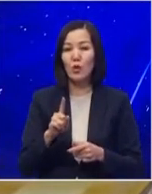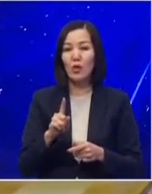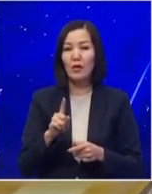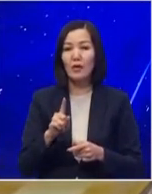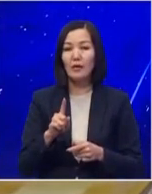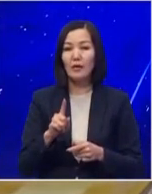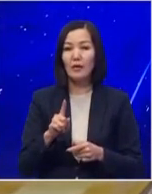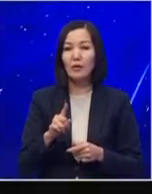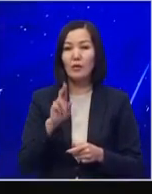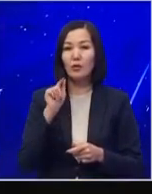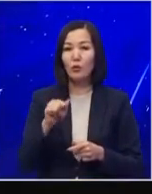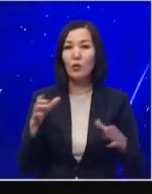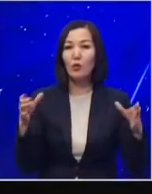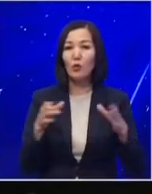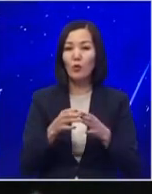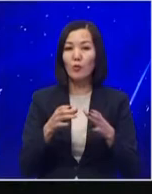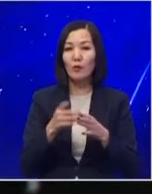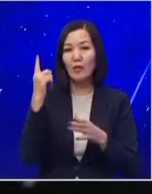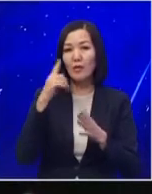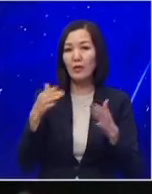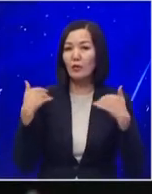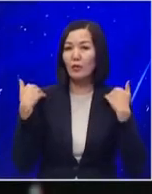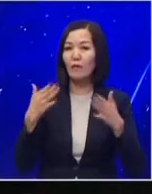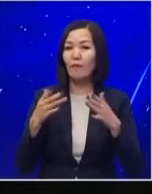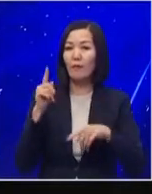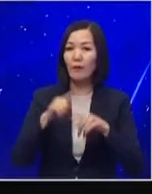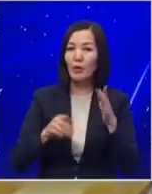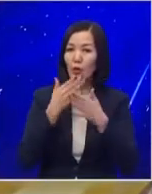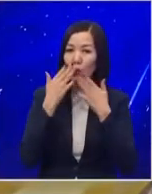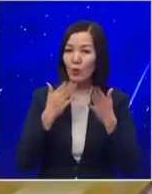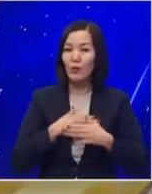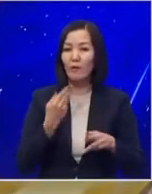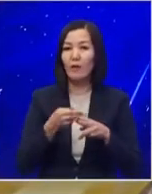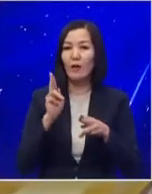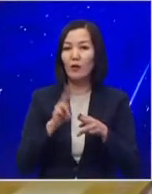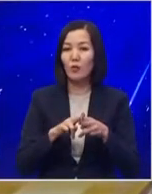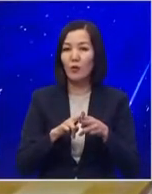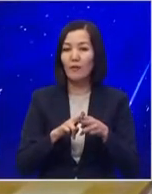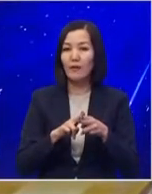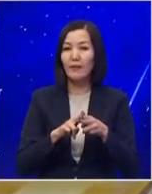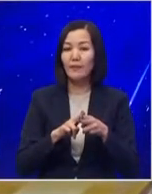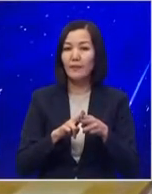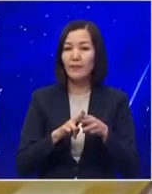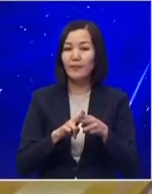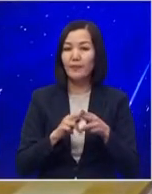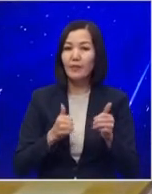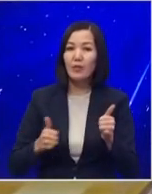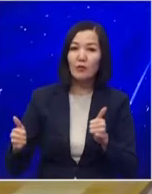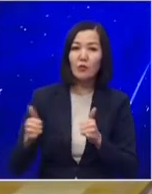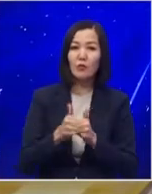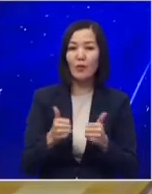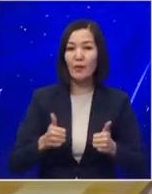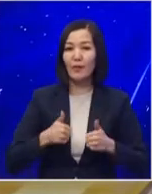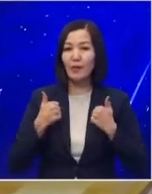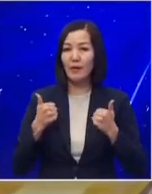той группе энтузиастов патриотов которые стояли у истоков усамы то есть мы делали